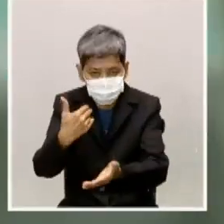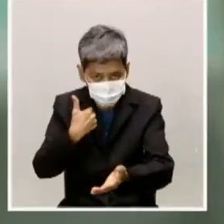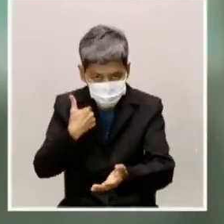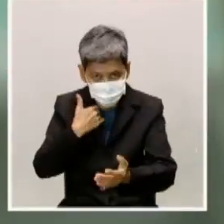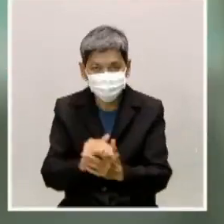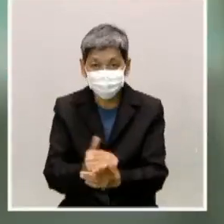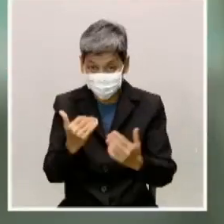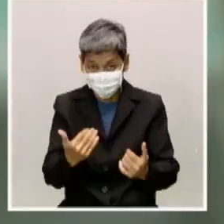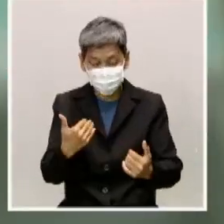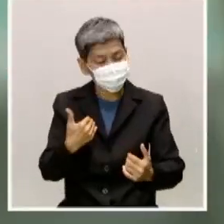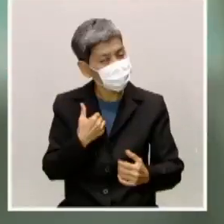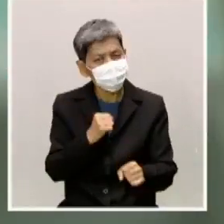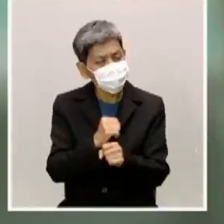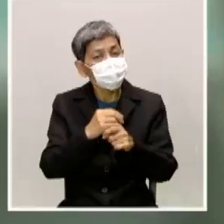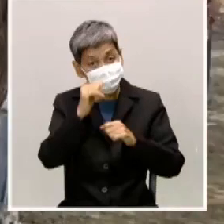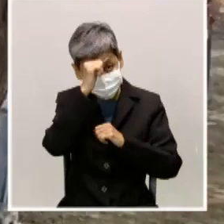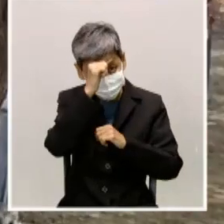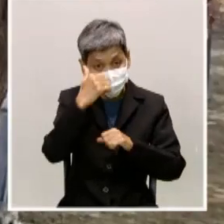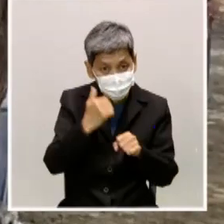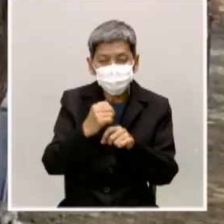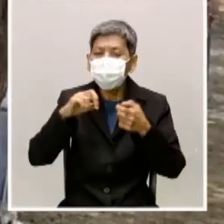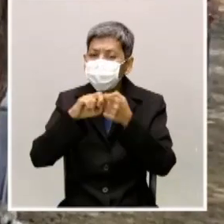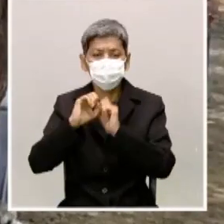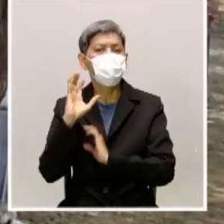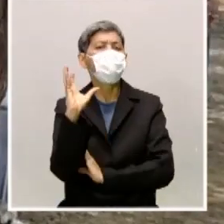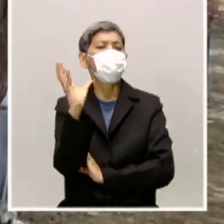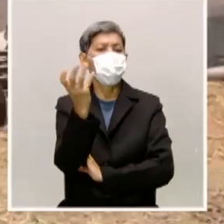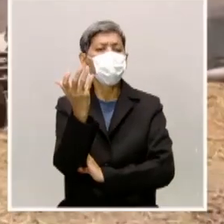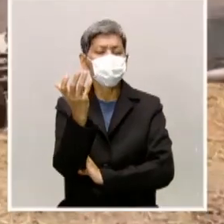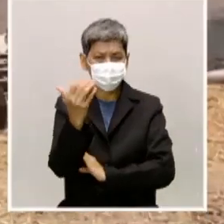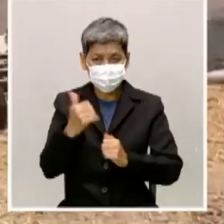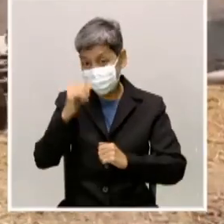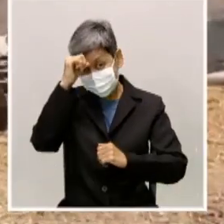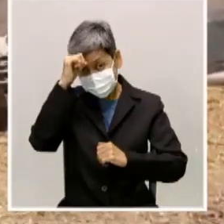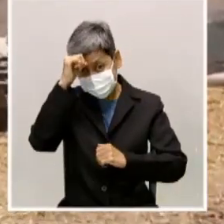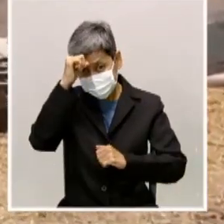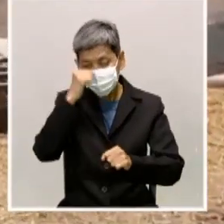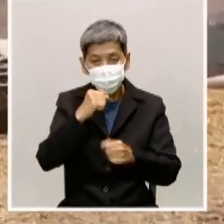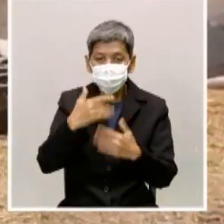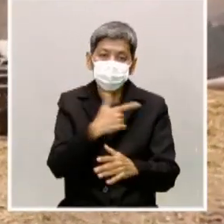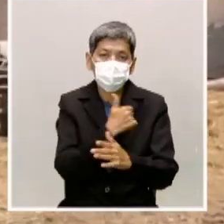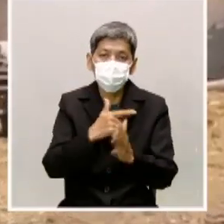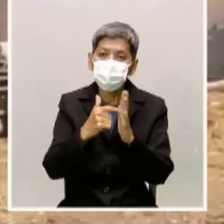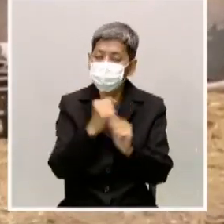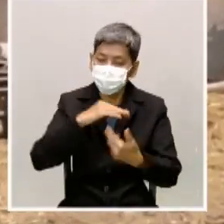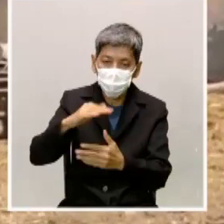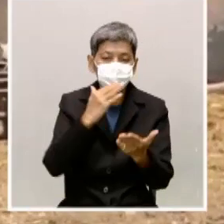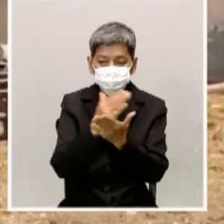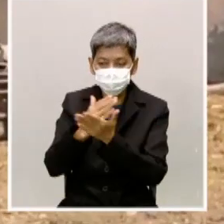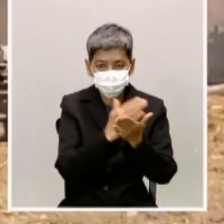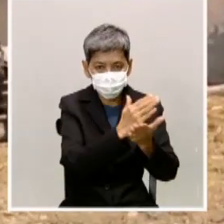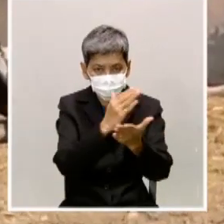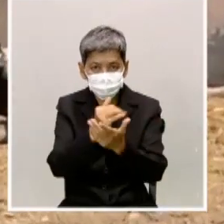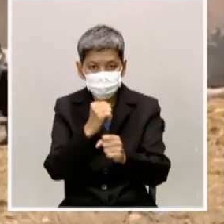ซึ่งยังไม่ใช่กระทบแค่อินเดียค่ะกระทบไปทั่วโลกหลายประเทศเลยทำให้อินเดียต้องงดส่งออกวัคซีนต้านโควิดไปยังประเทศต่